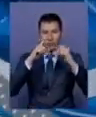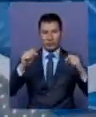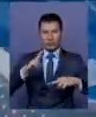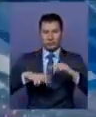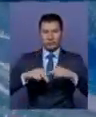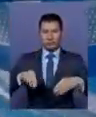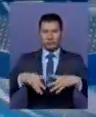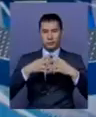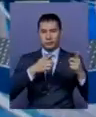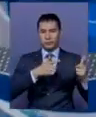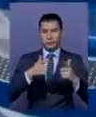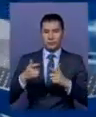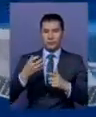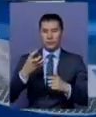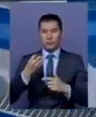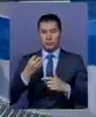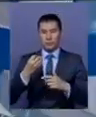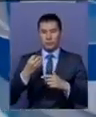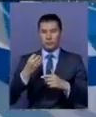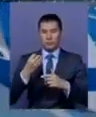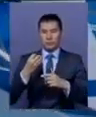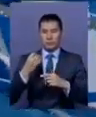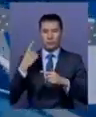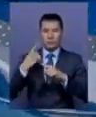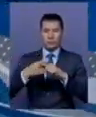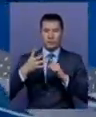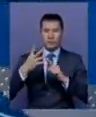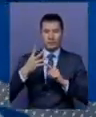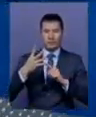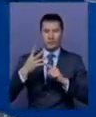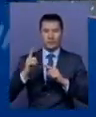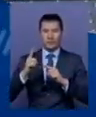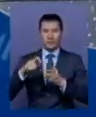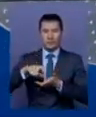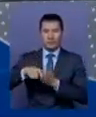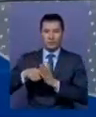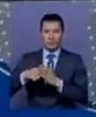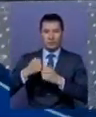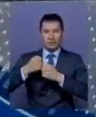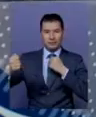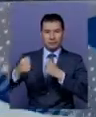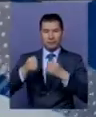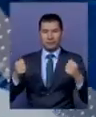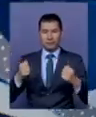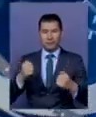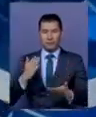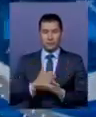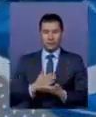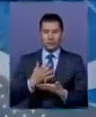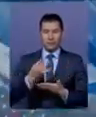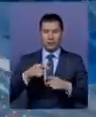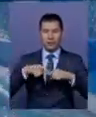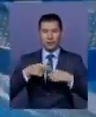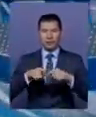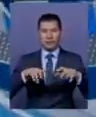тағы бірнеше мектепке жапсарлас ғимарат салынды. Ал оқушылар мен ұстаздарды компьютерлік техникамен қамту мәселесі қалай